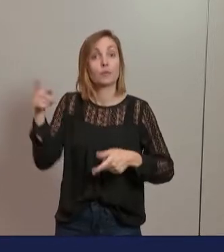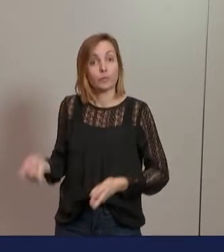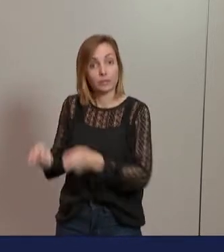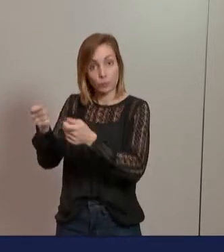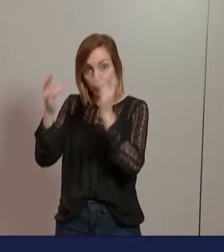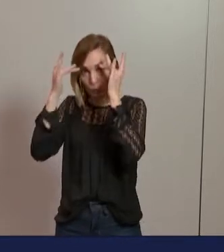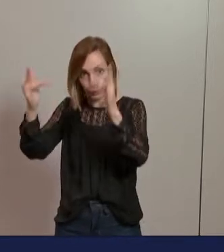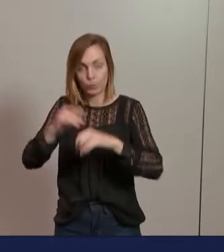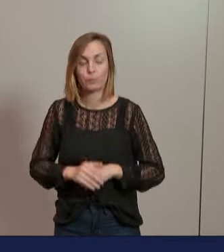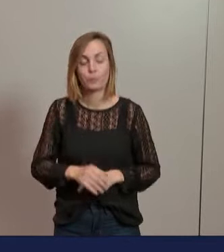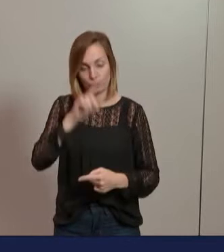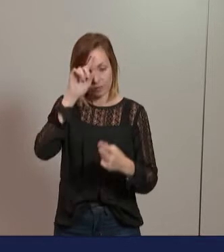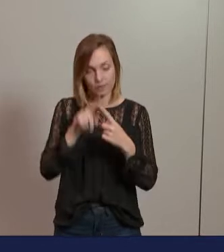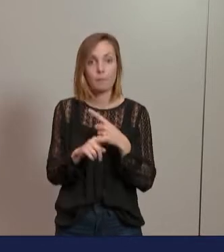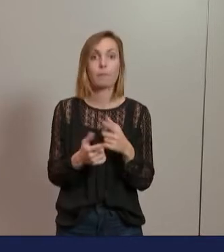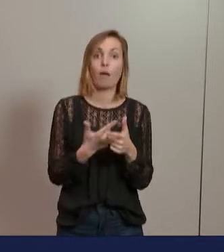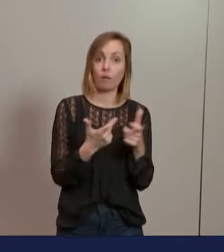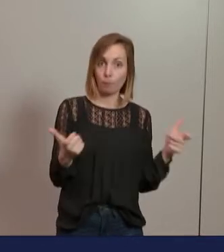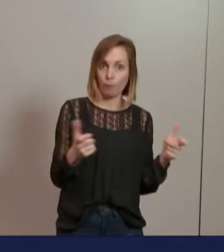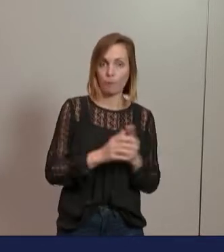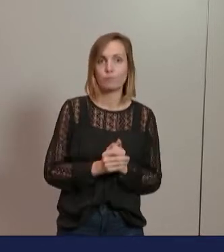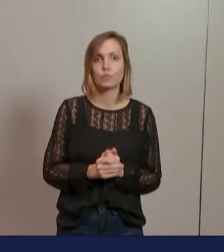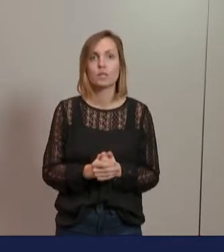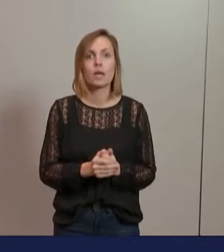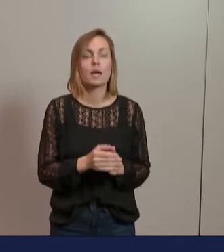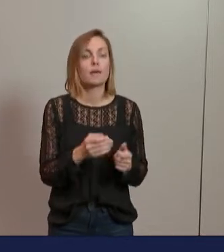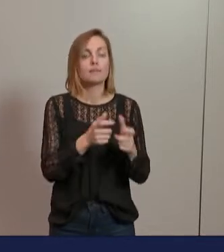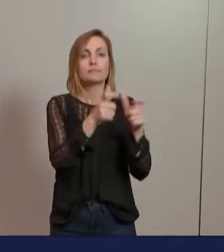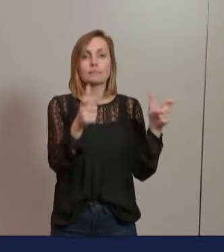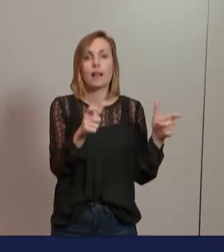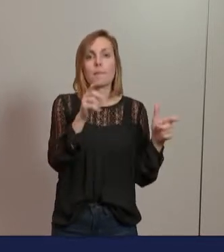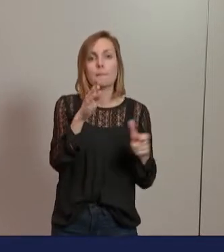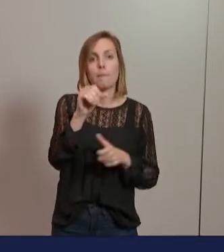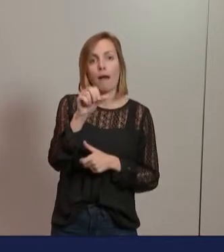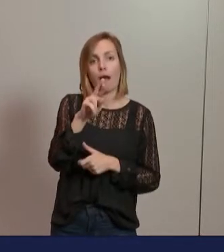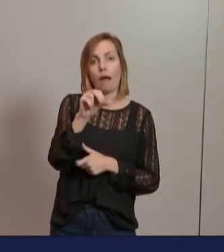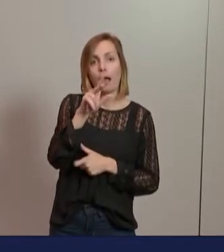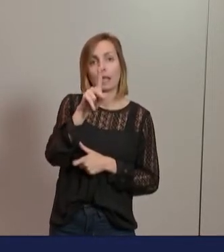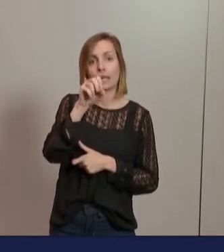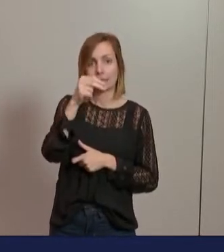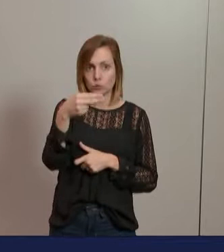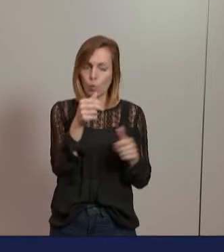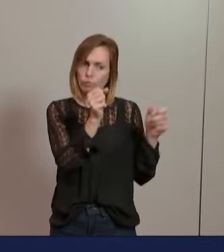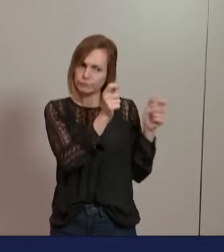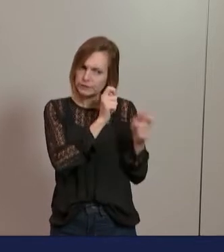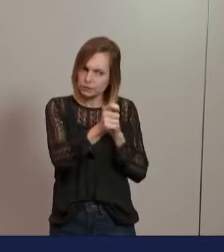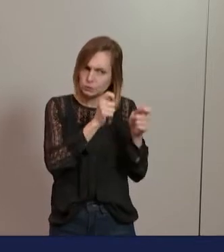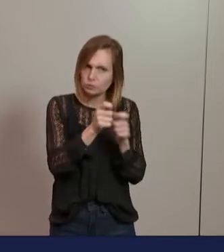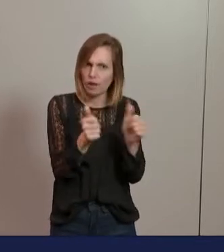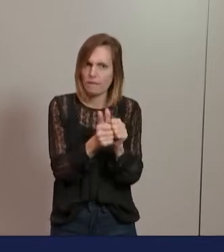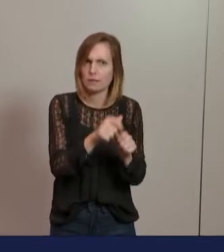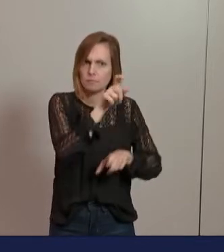Côté équipement, une étude sur le devenir de la baraque à son va débuter en concertation avec les acteurs culturels et les